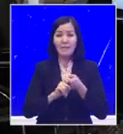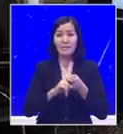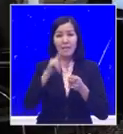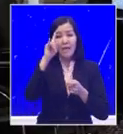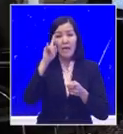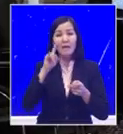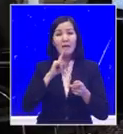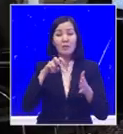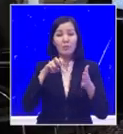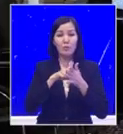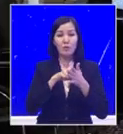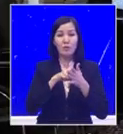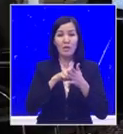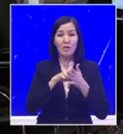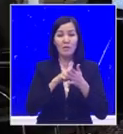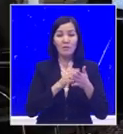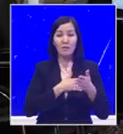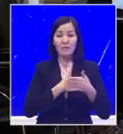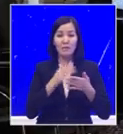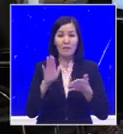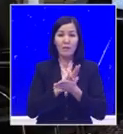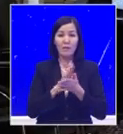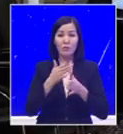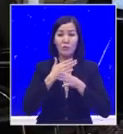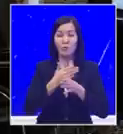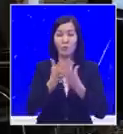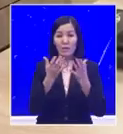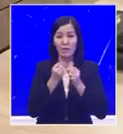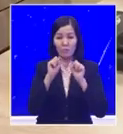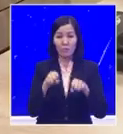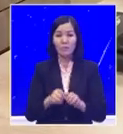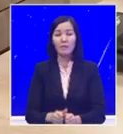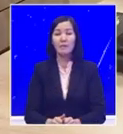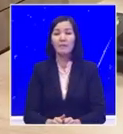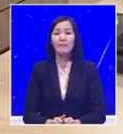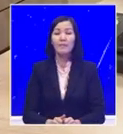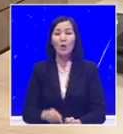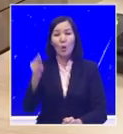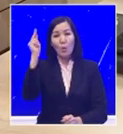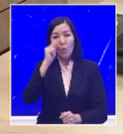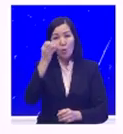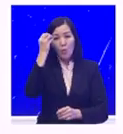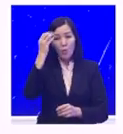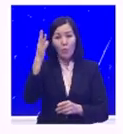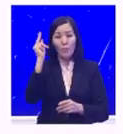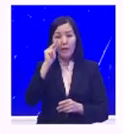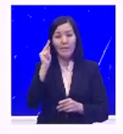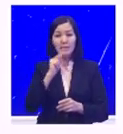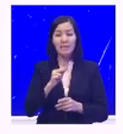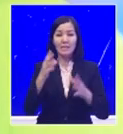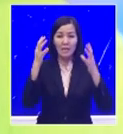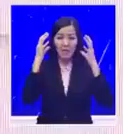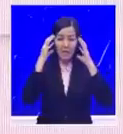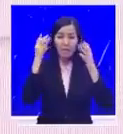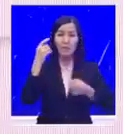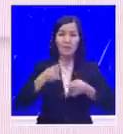қазпочта арқылы, немесе волонтерлар арқылы жүзеге асырылады деп жоспарлап отырмыз. Оқу процесінің тағы бір түрі сабақты радио